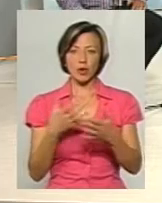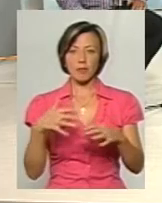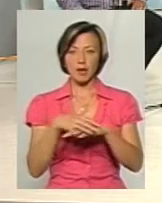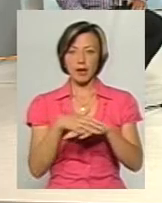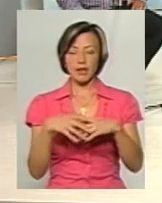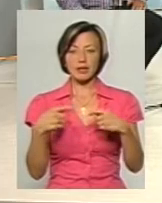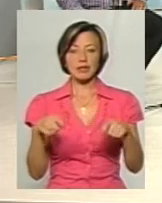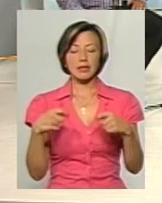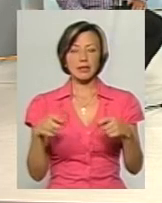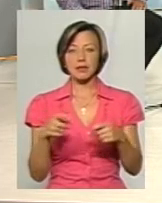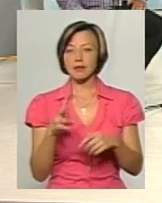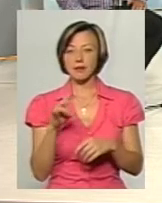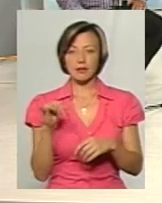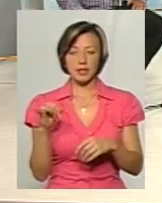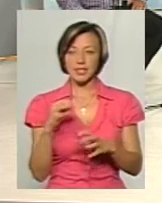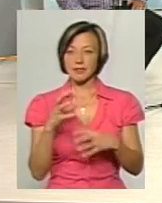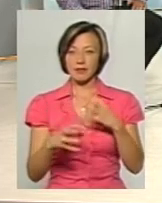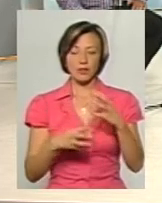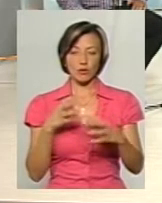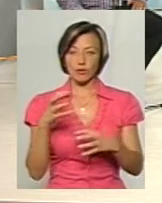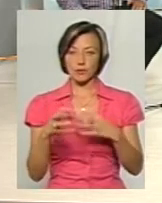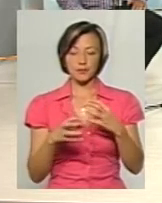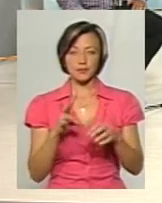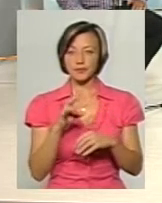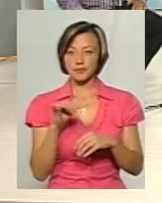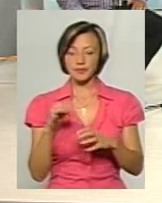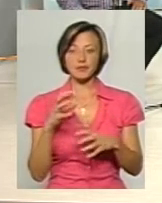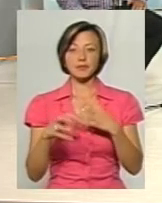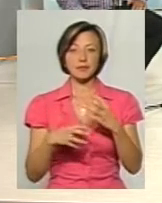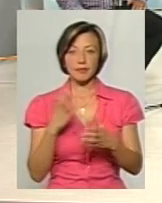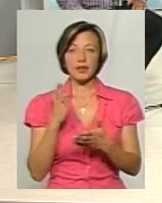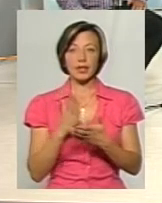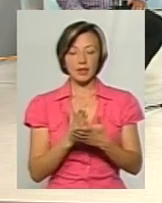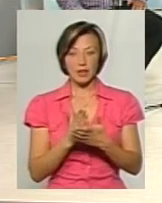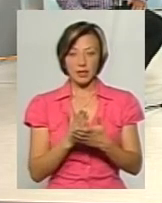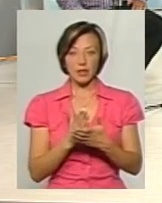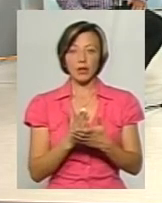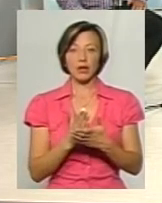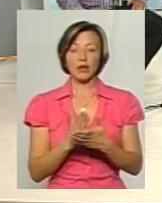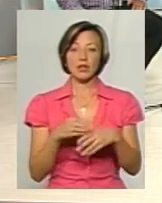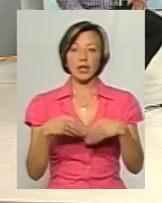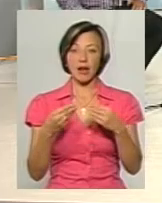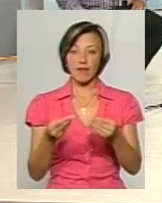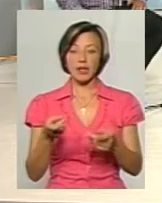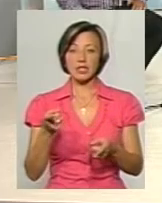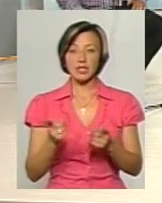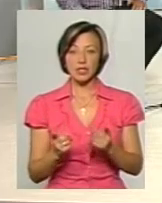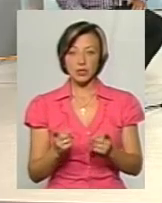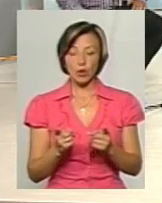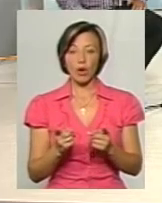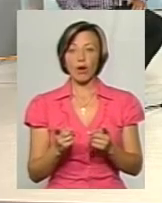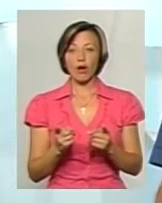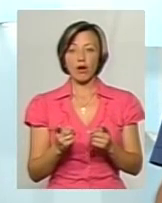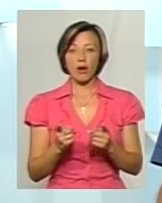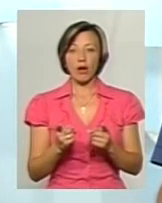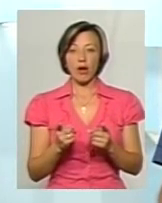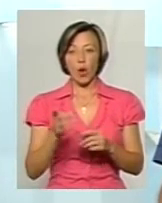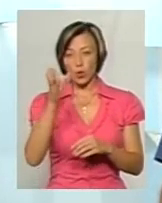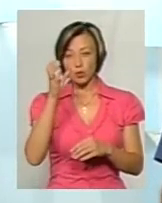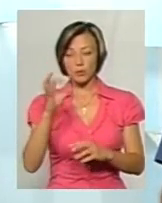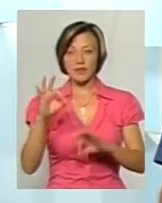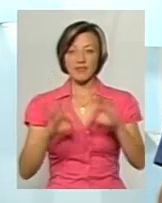можемо? На дорогих – ні. Світових ринках? Ні. На світових, якщо світові ринки будуть давати дійсно розумні відсотки,